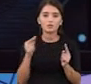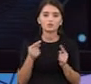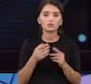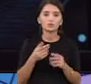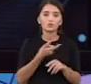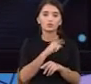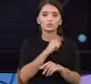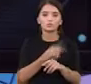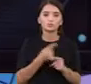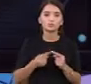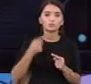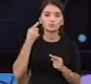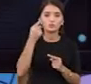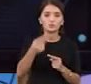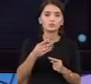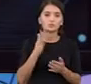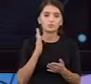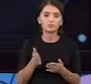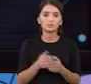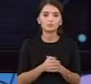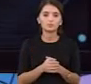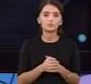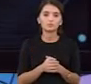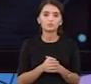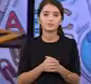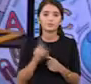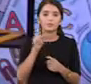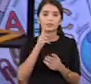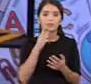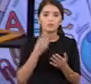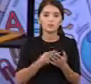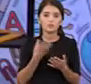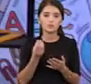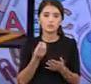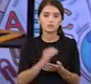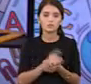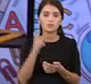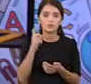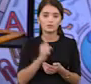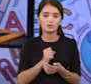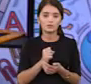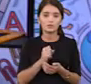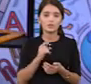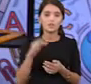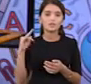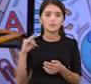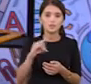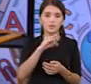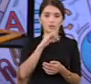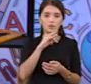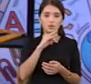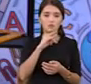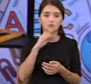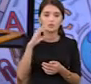juda katta masofani bir nafasda bosib o'tadi. Nimani ko'ryapsiz yana? Ha,